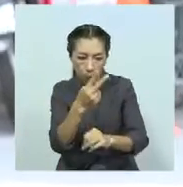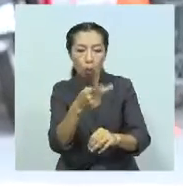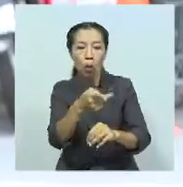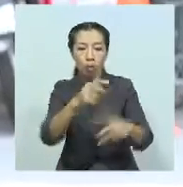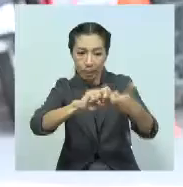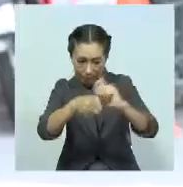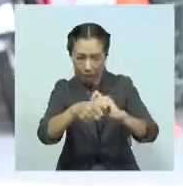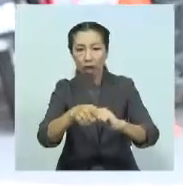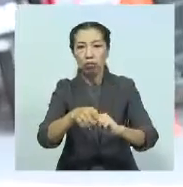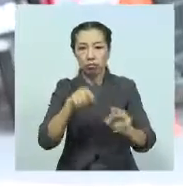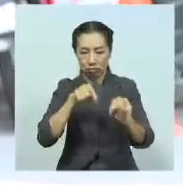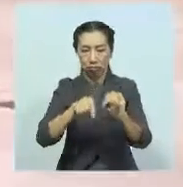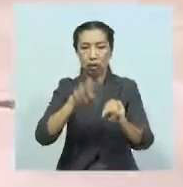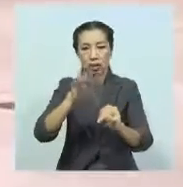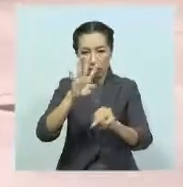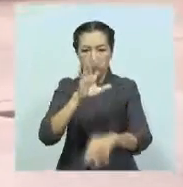อง